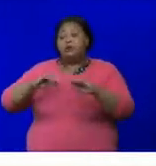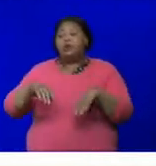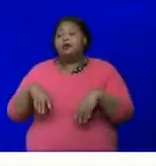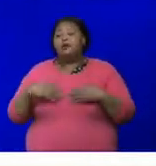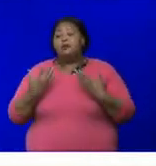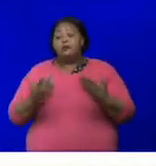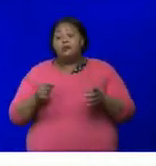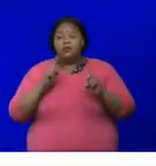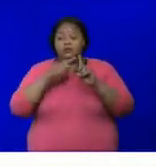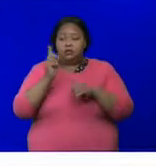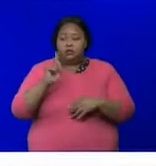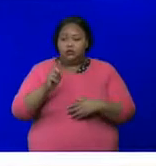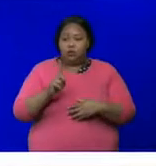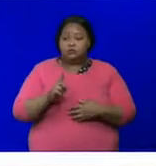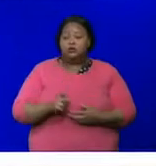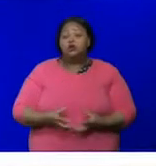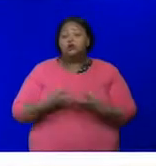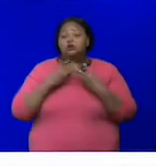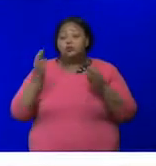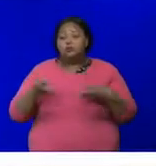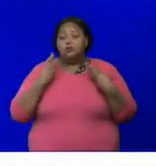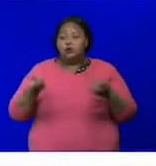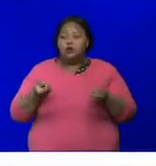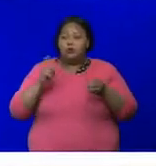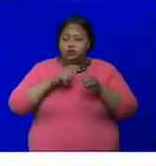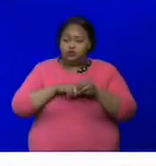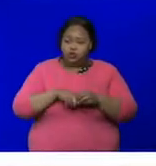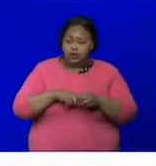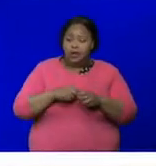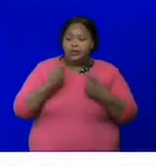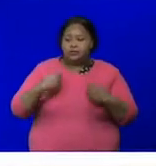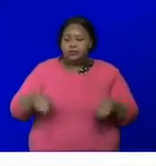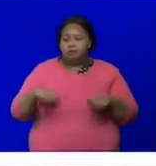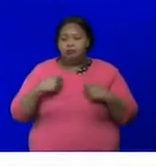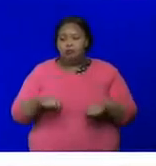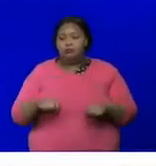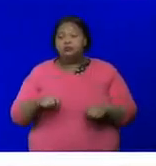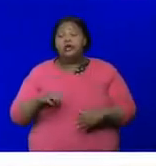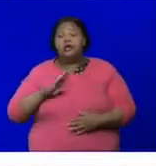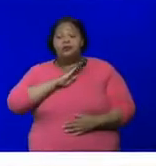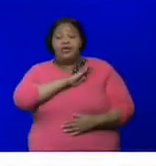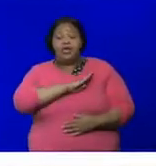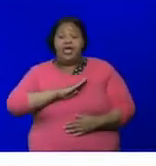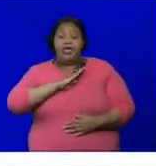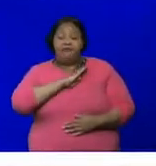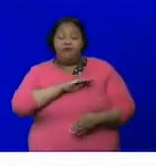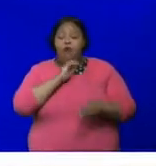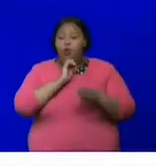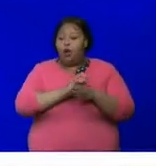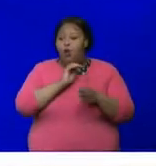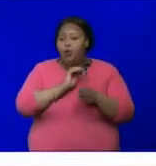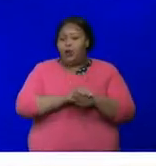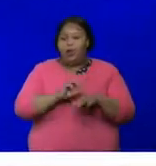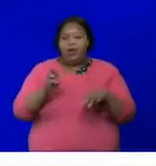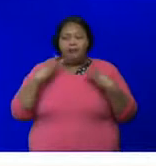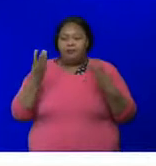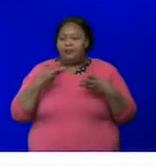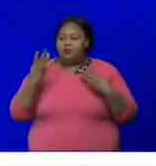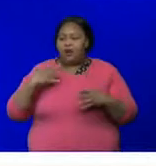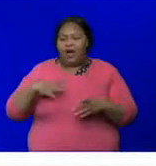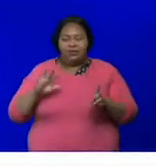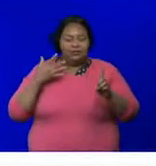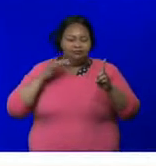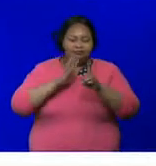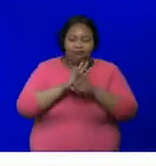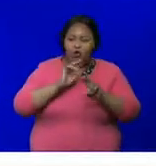ukuthi batiphathe kahle bangasukeli umuntu noma banalo lwati ekutivikela ngalomdlalo Ubekele umsakade Eswatini